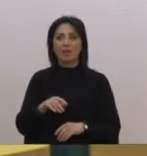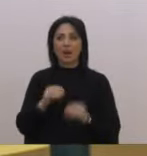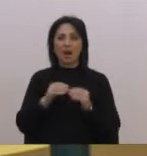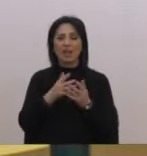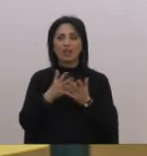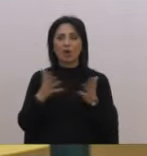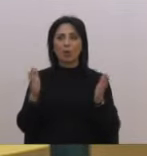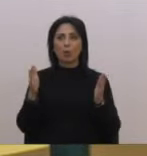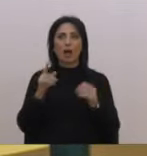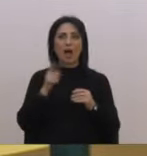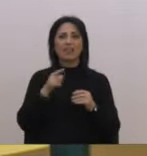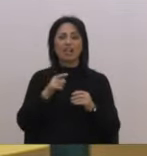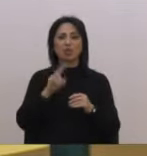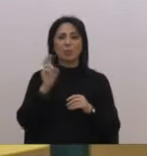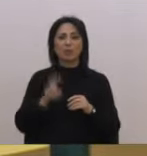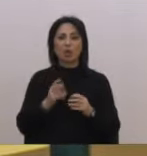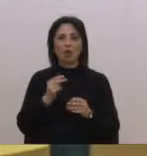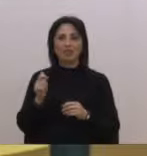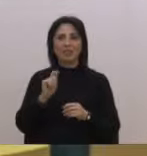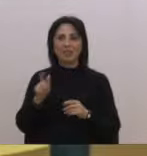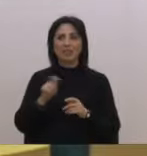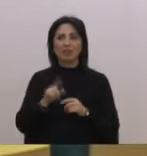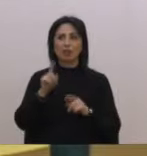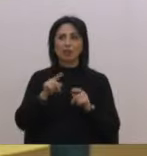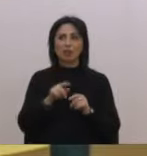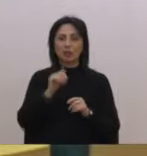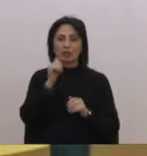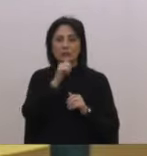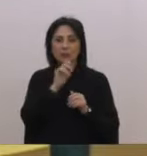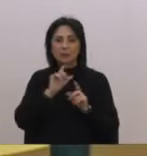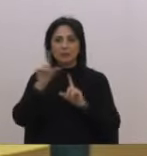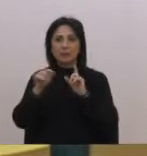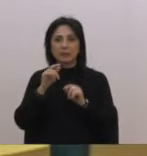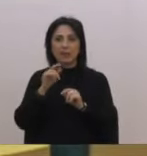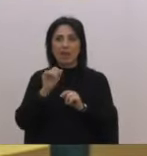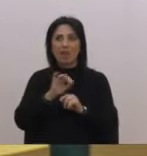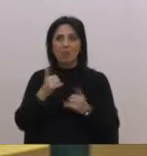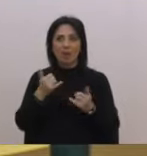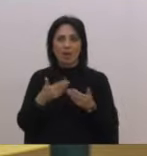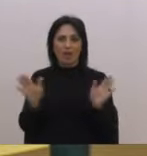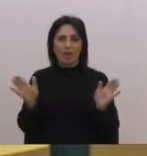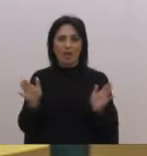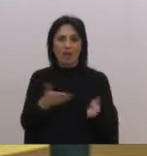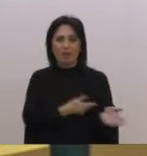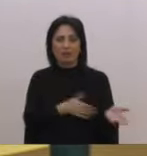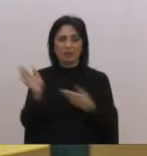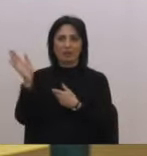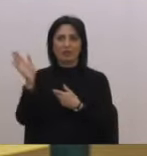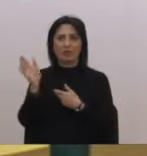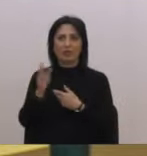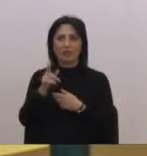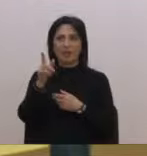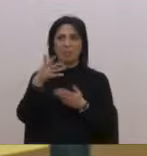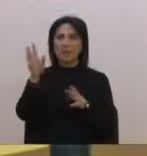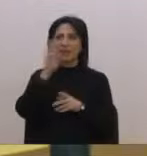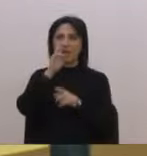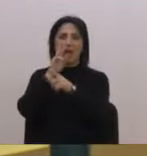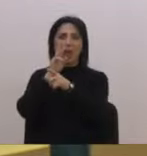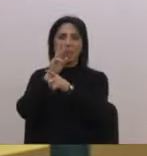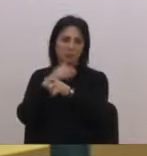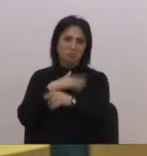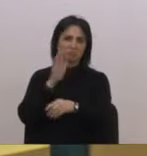lobit, atasobi dolar, si hti, da, da, zogi, șepar, uite, se midio de Europa și. Ehlahi, ares, da, naharoi cu prometi, helpasia, da,